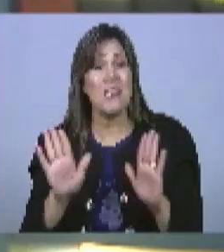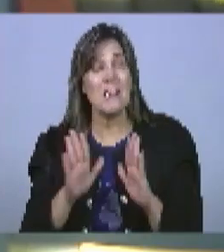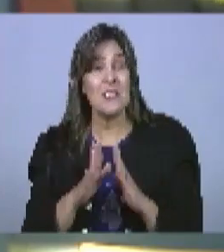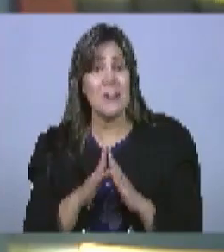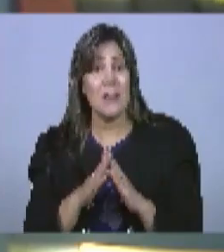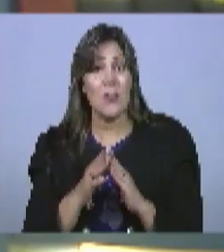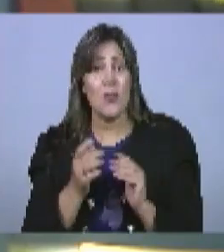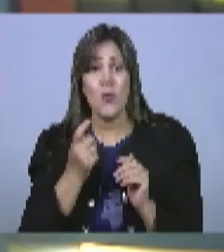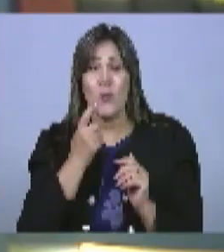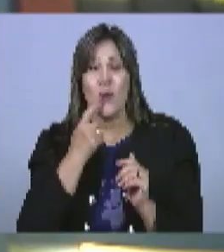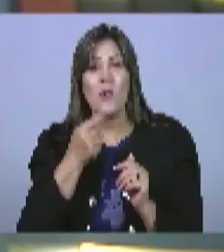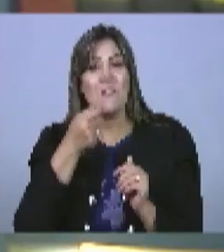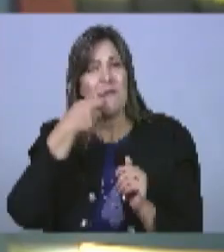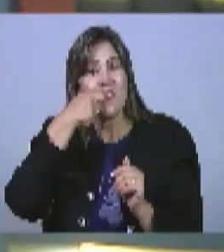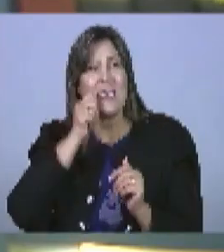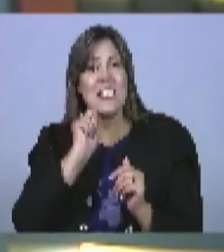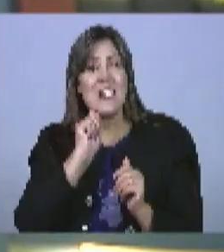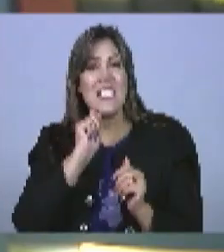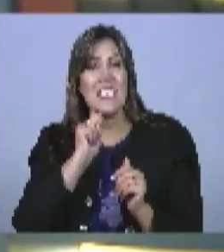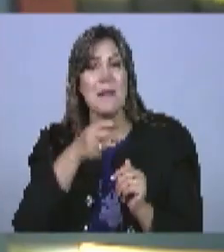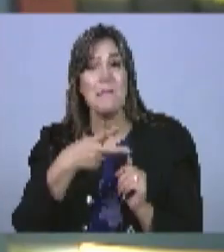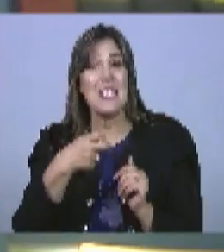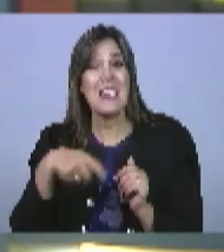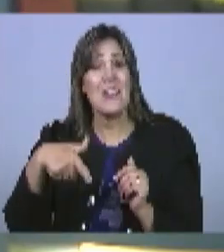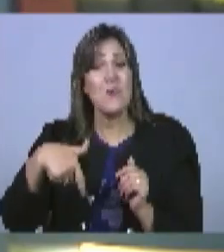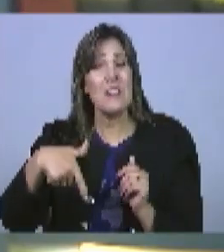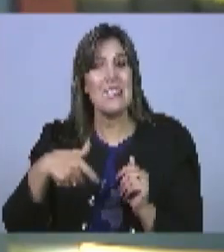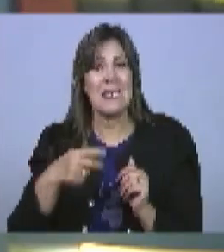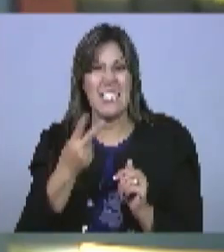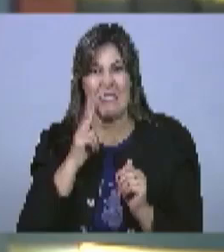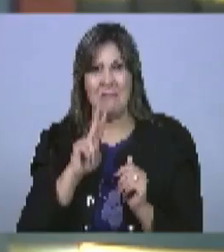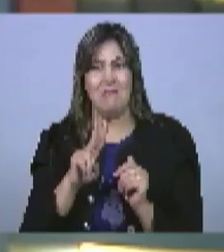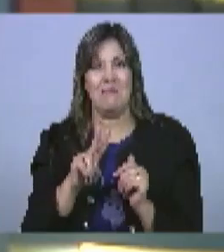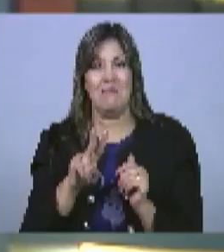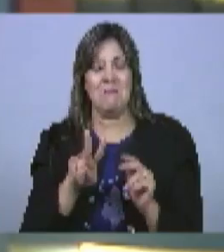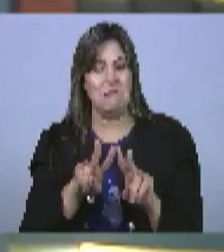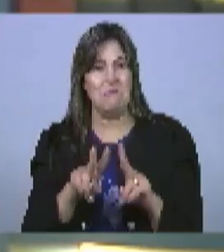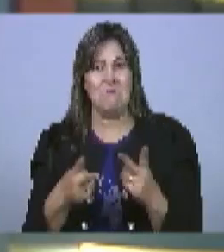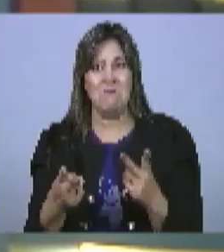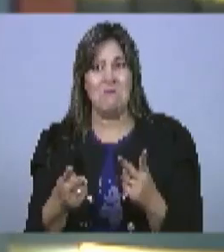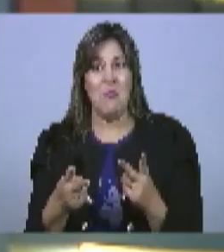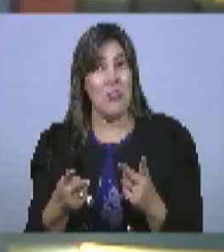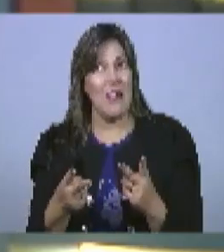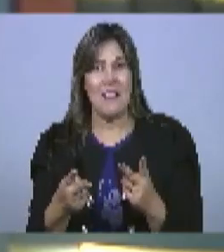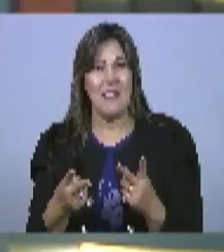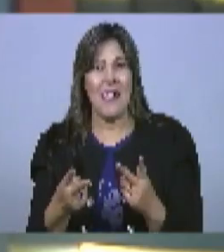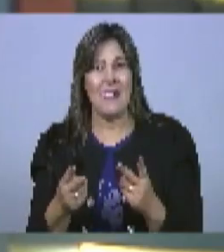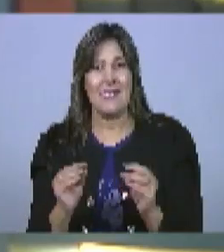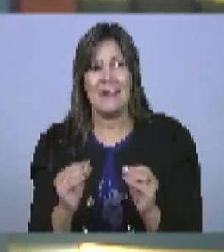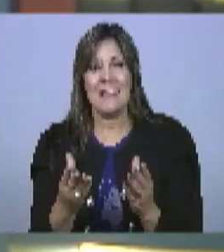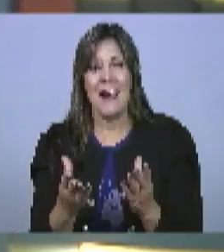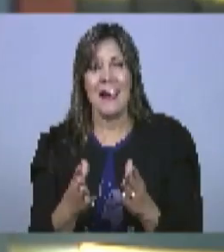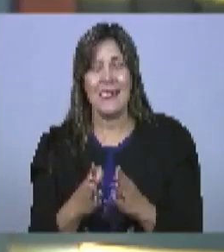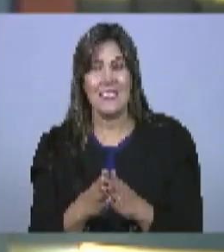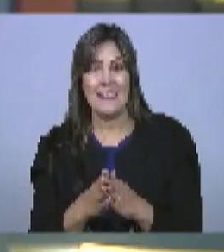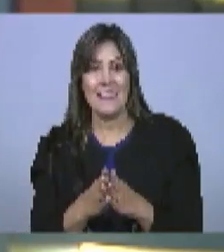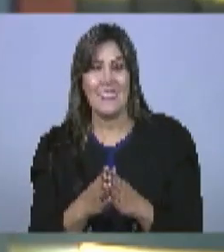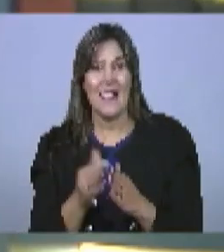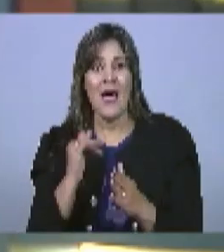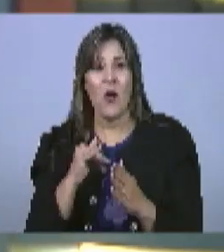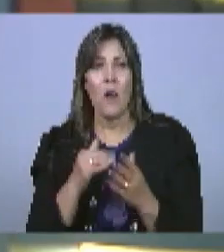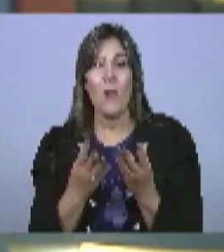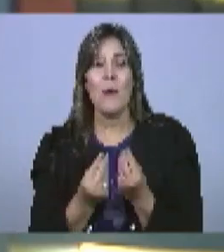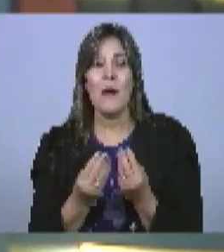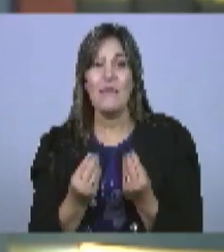العام الدراسي في الصين 260 يوم بالتاكيد المقارنه دي هتبعث في نفوسنا